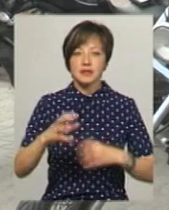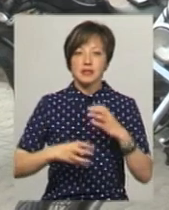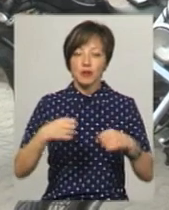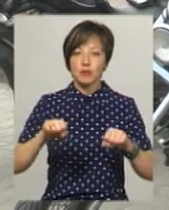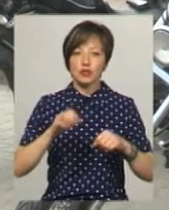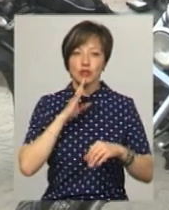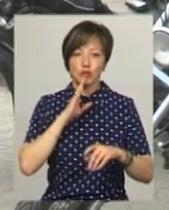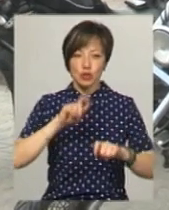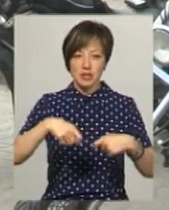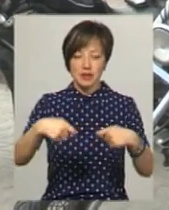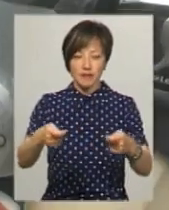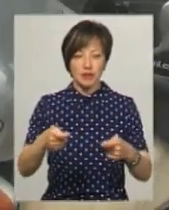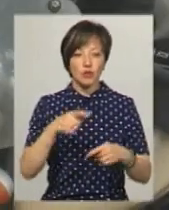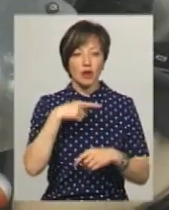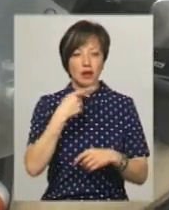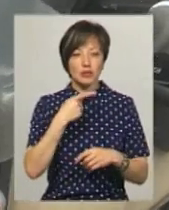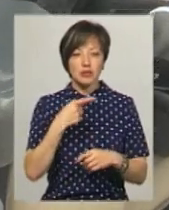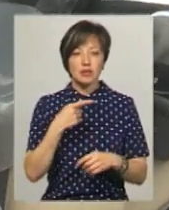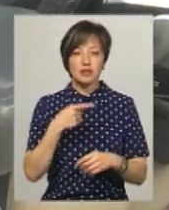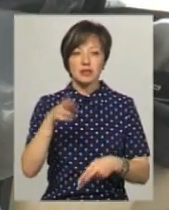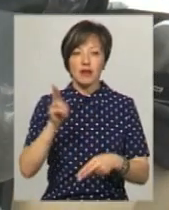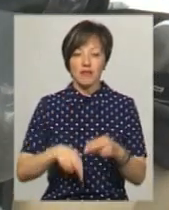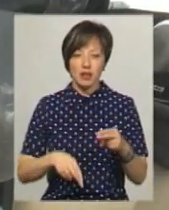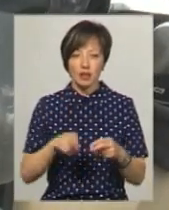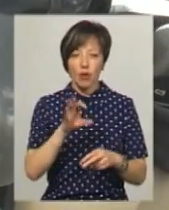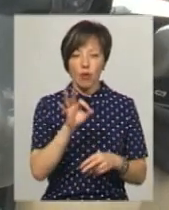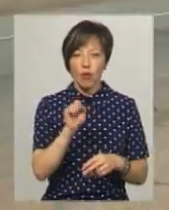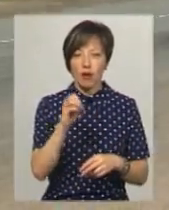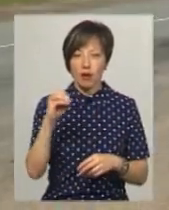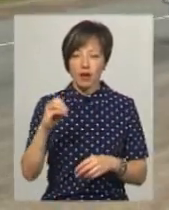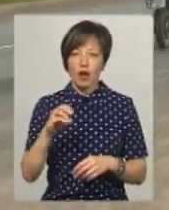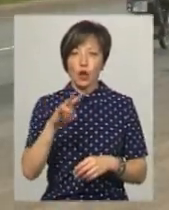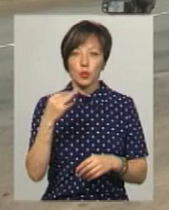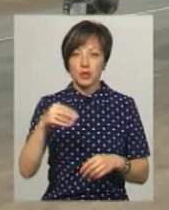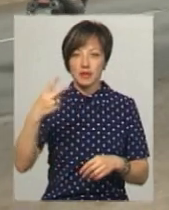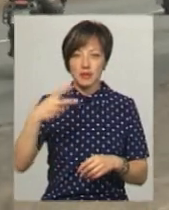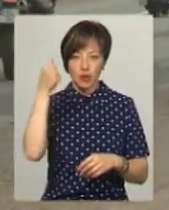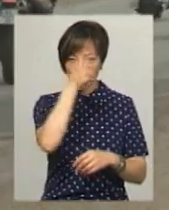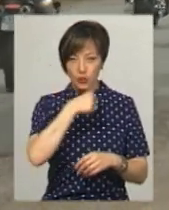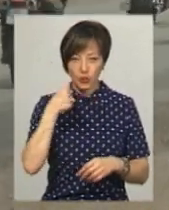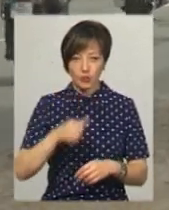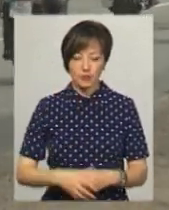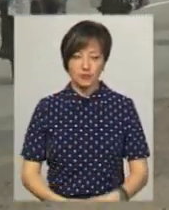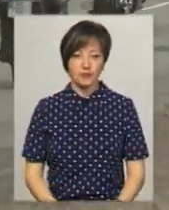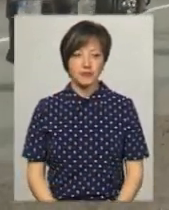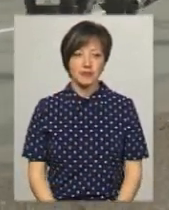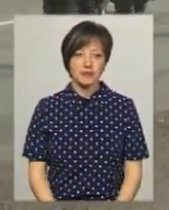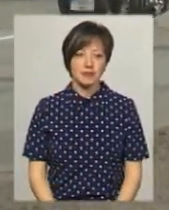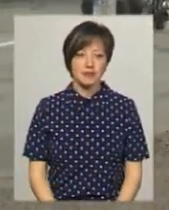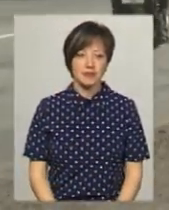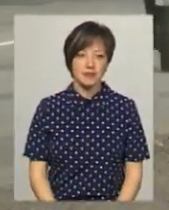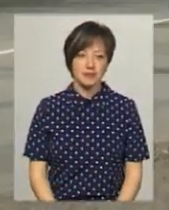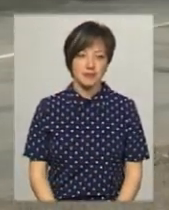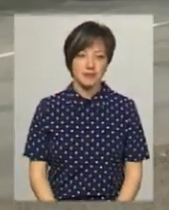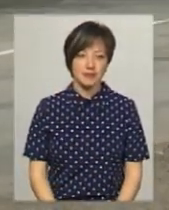мотоциклетна жіноча естафета, додає Олена Пухова, завершиться в Арабських Еміратах у лютому 2020 року. Анастасія Олексюк, Іван Мовчан, новини